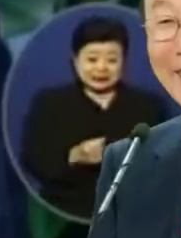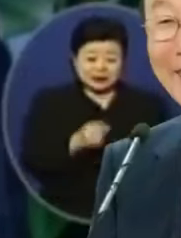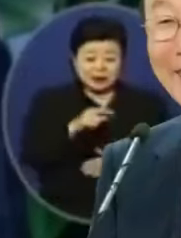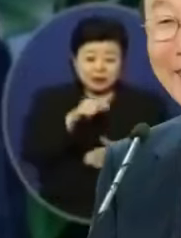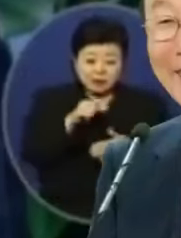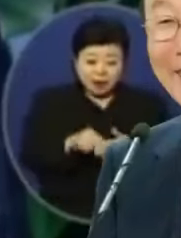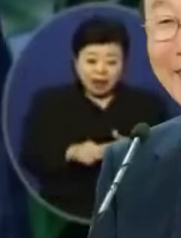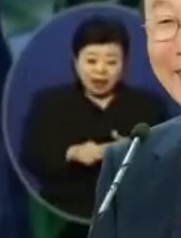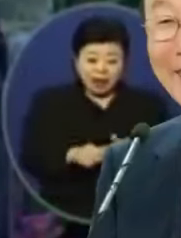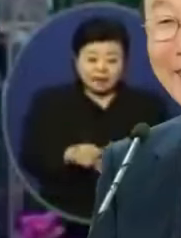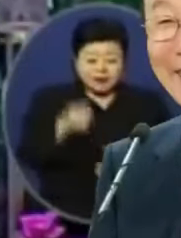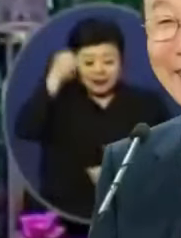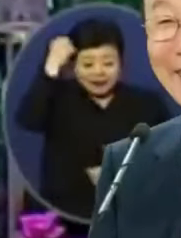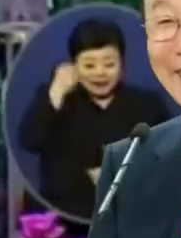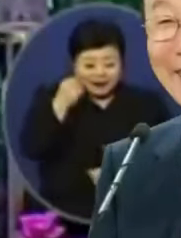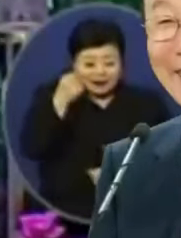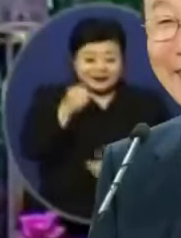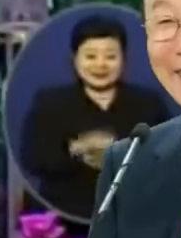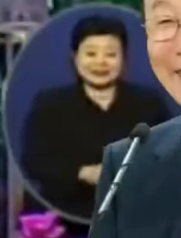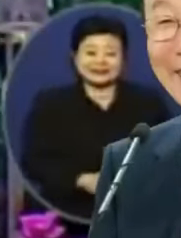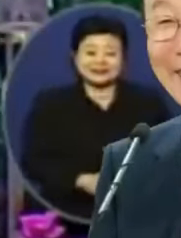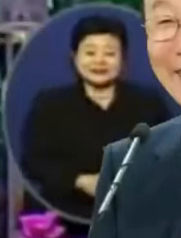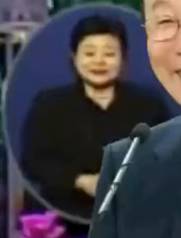마음속에 잊지 말아야 될 것입니다.